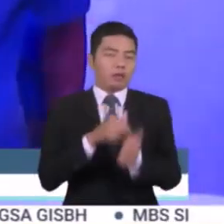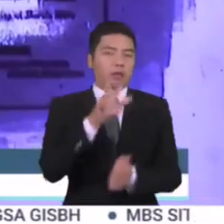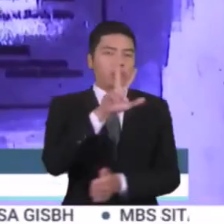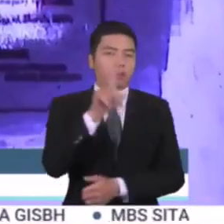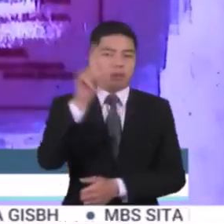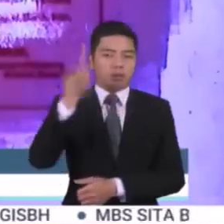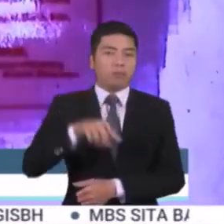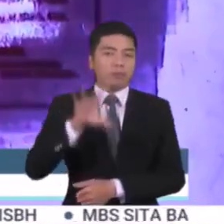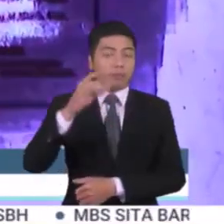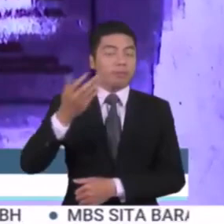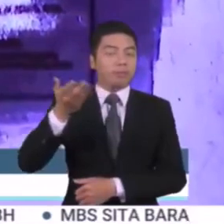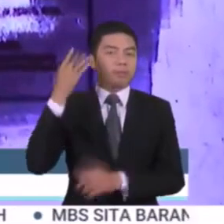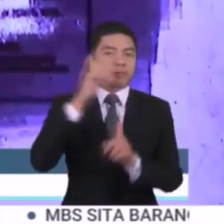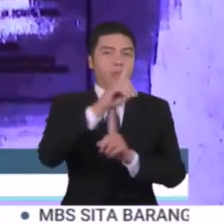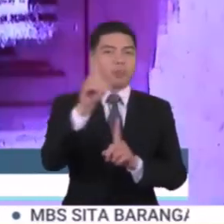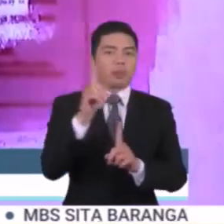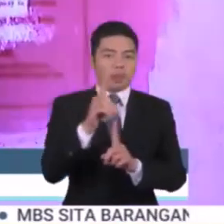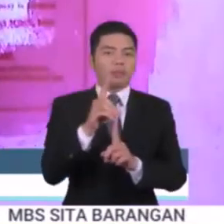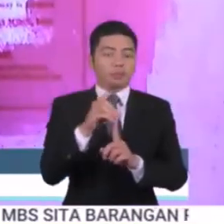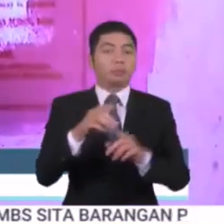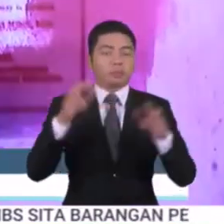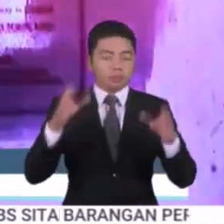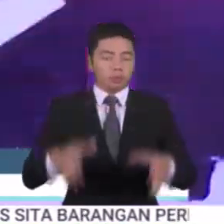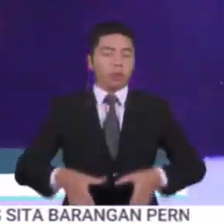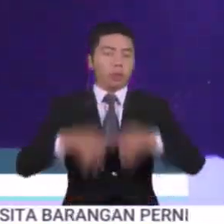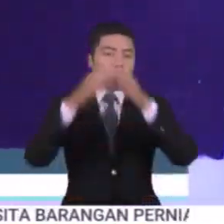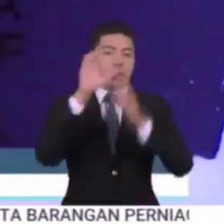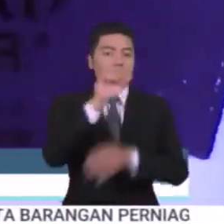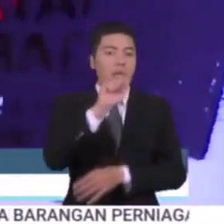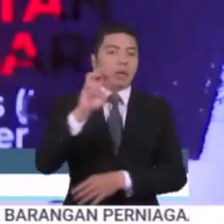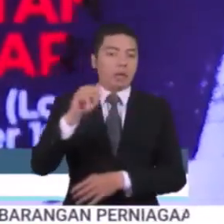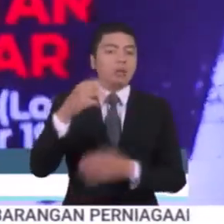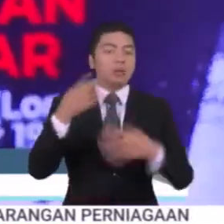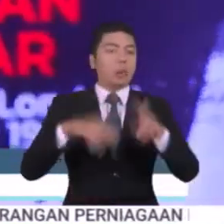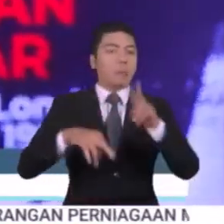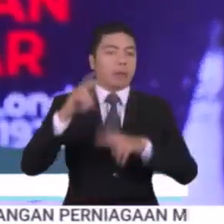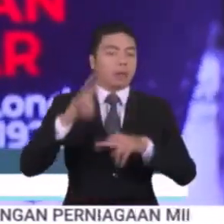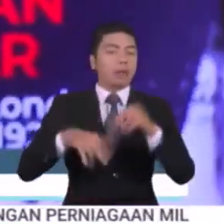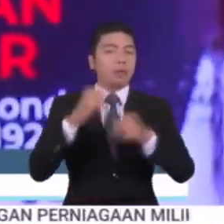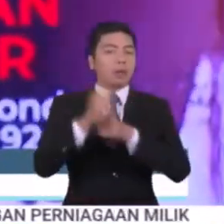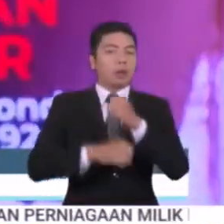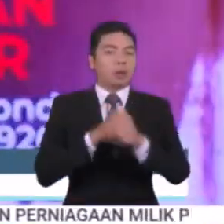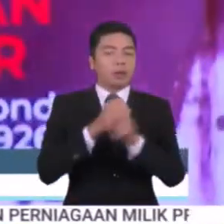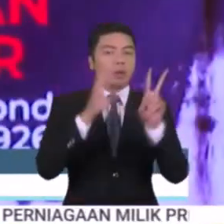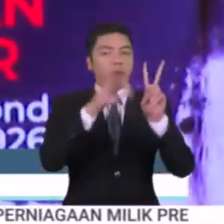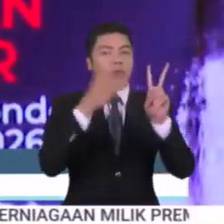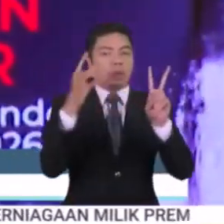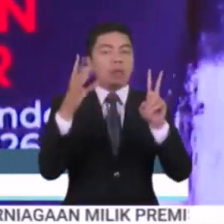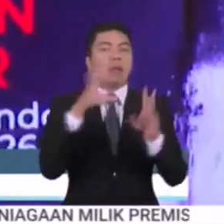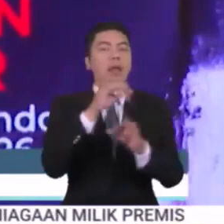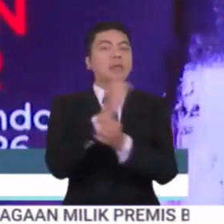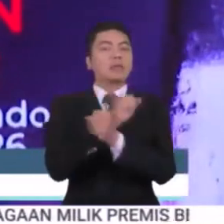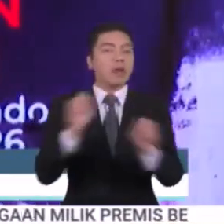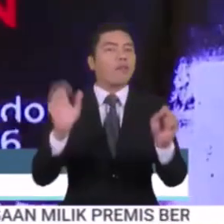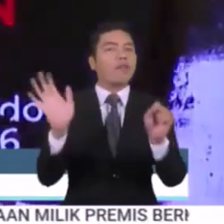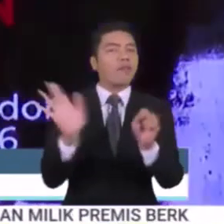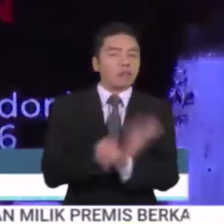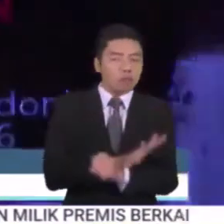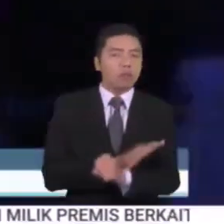31 Ogos lalu. Menara SSM Perak serba moden itu mula dibina pada tahun 2018 dan siap